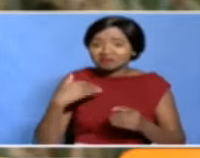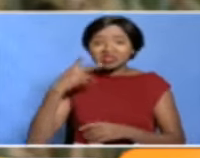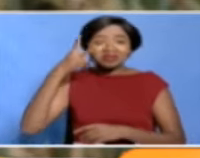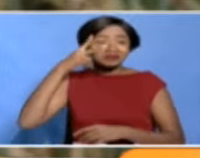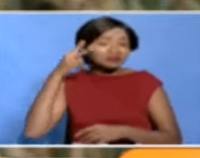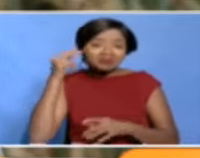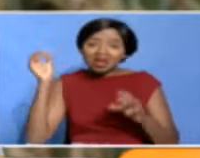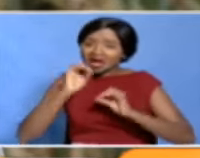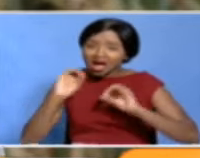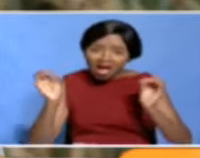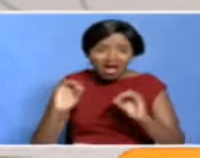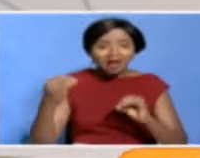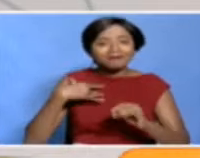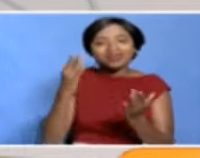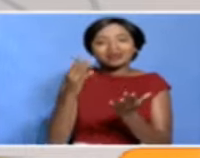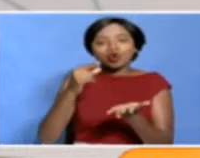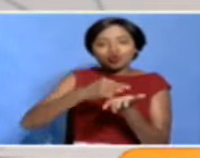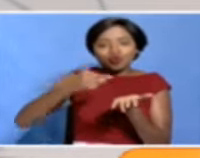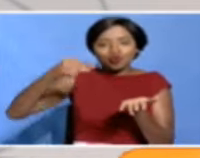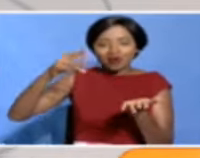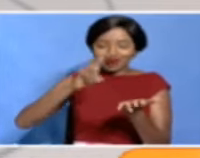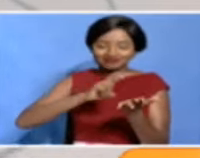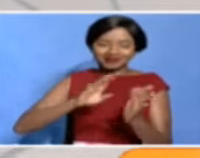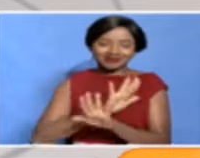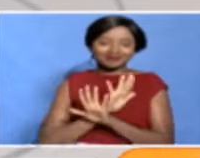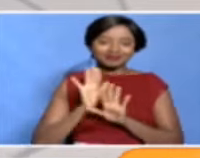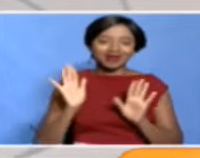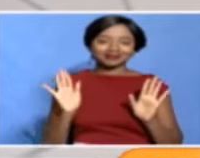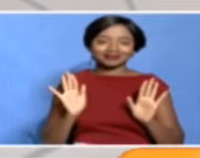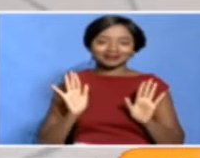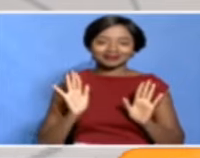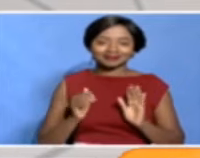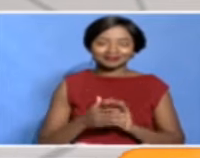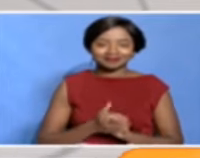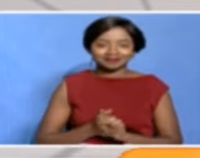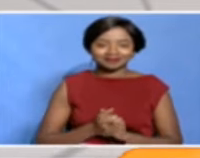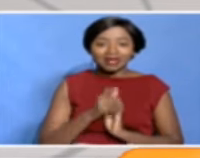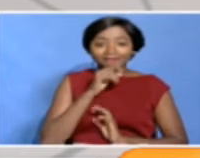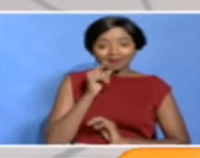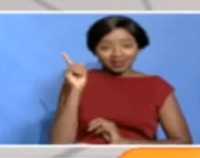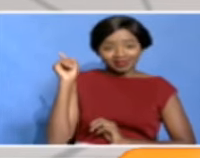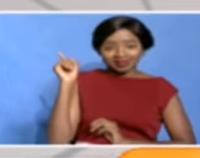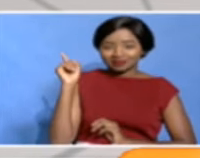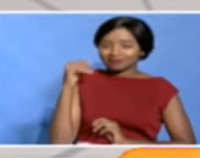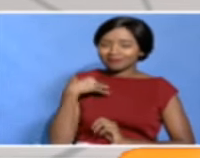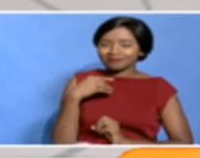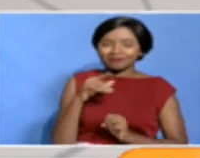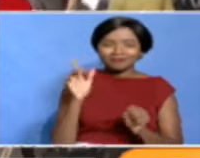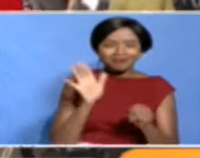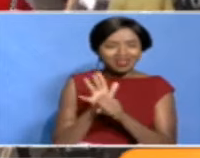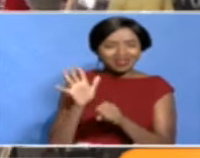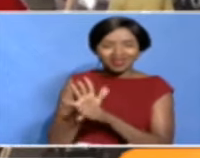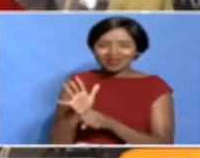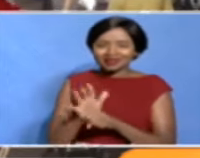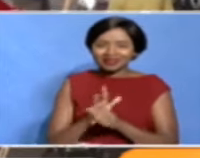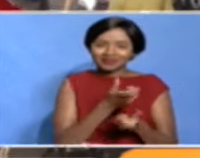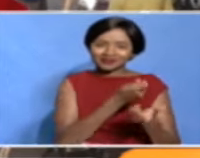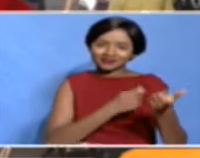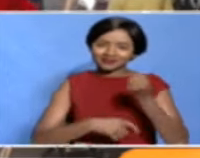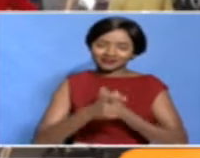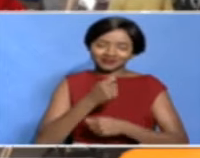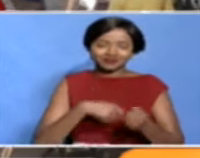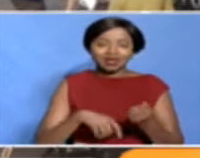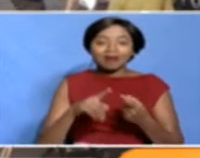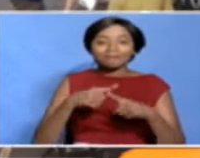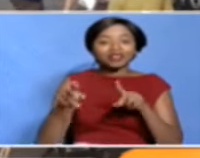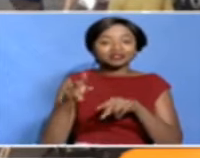Qur'an na upande Somali. Didu is among the dozens of men and women radicalized from Isiolo. Local NGOs believe